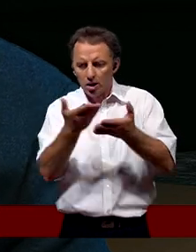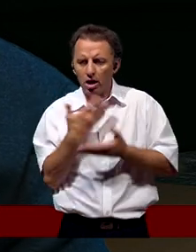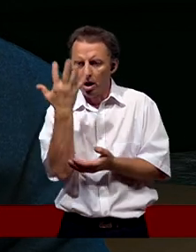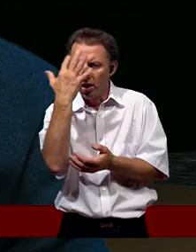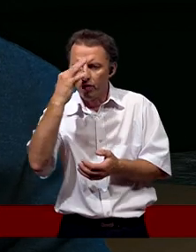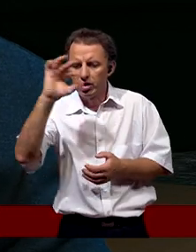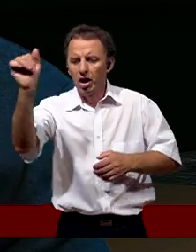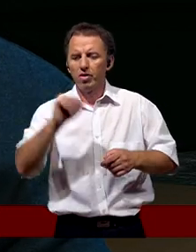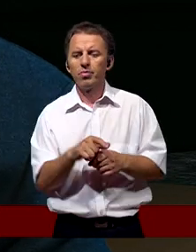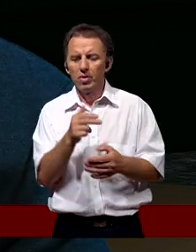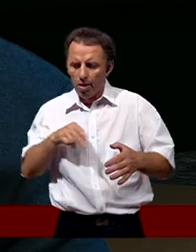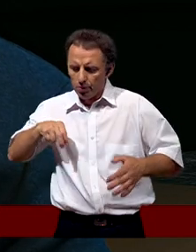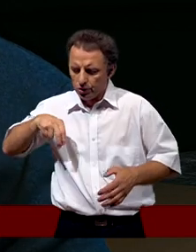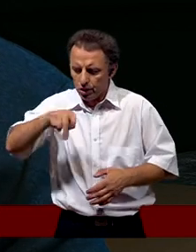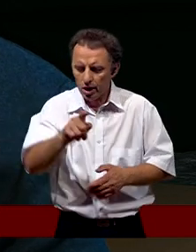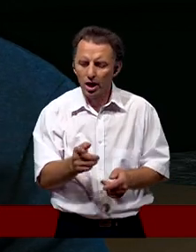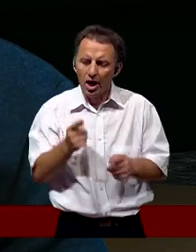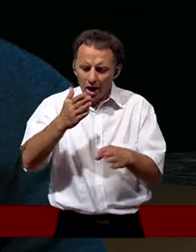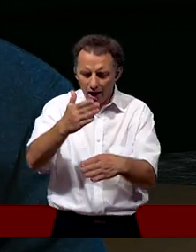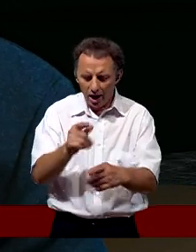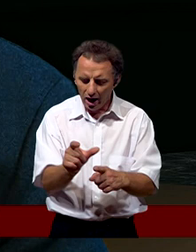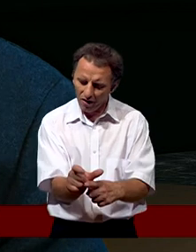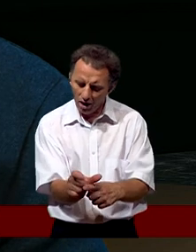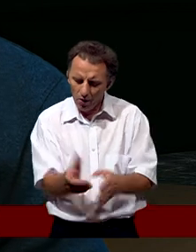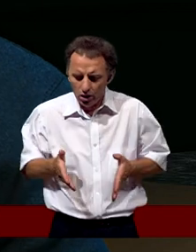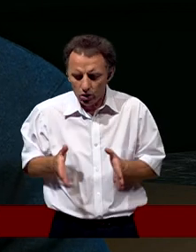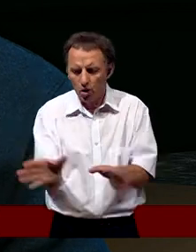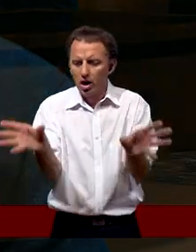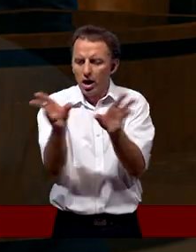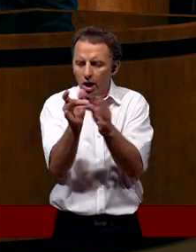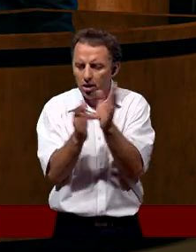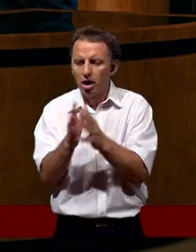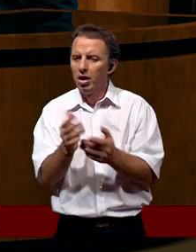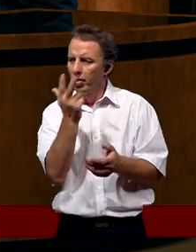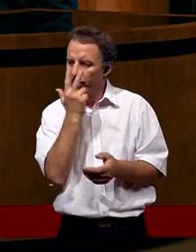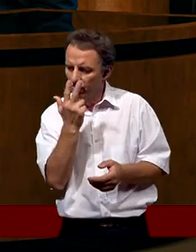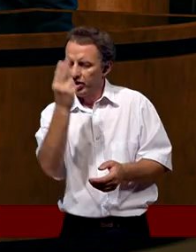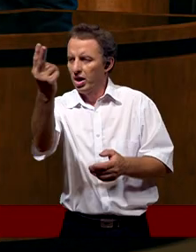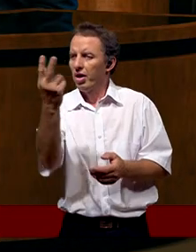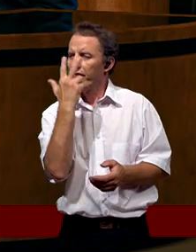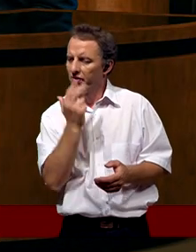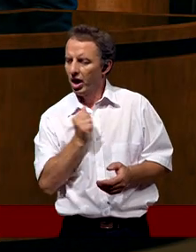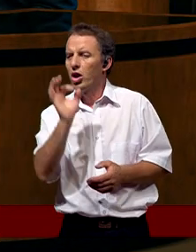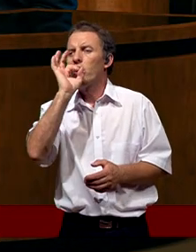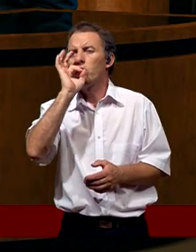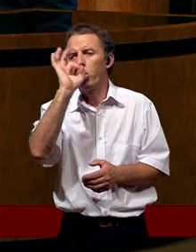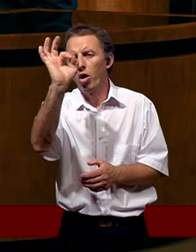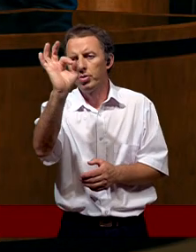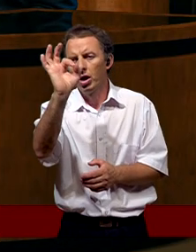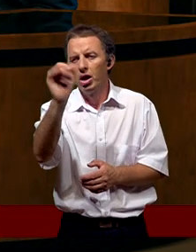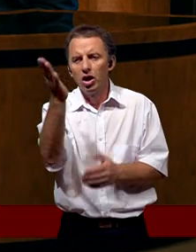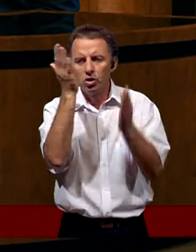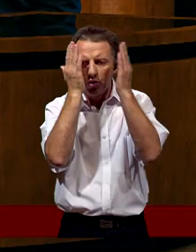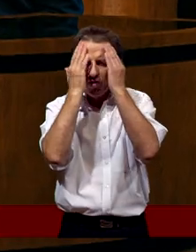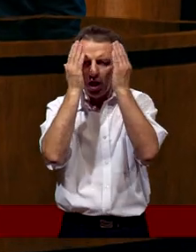ale czasami są doświadczenia, że trzeba przejść ten kawałek drogi z Jezusem. Czasami trzeba widzieć niewyraźnie, żeby zobaczyć dobrze, żeby